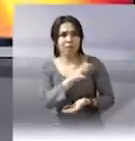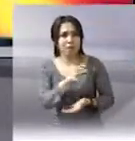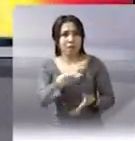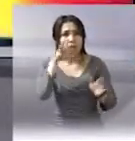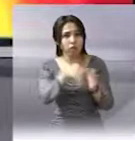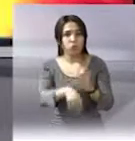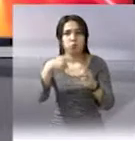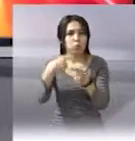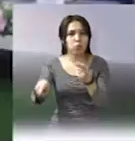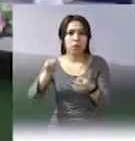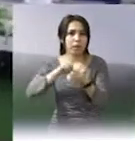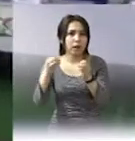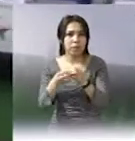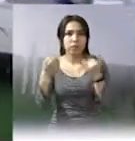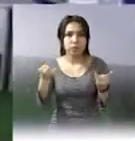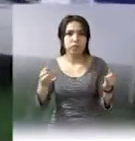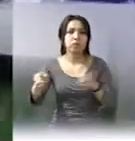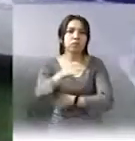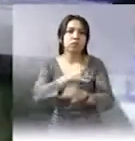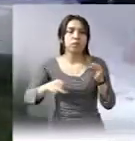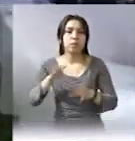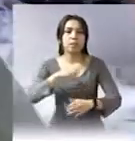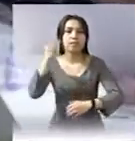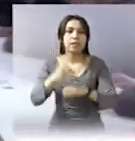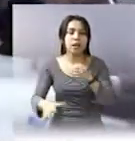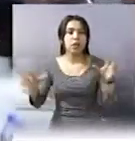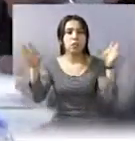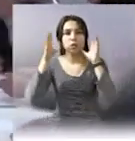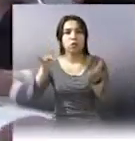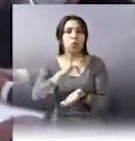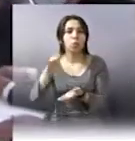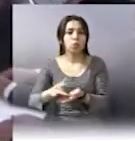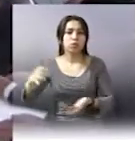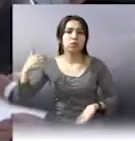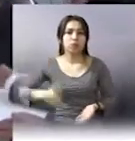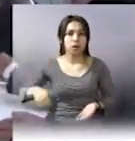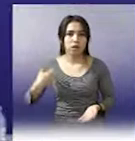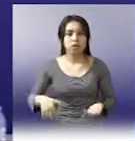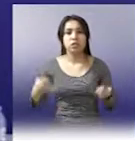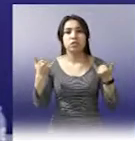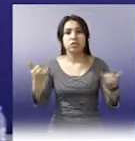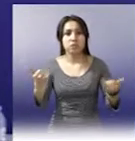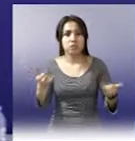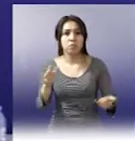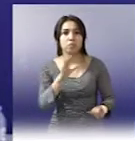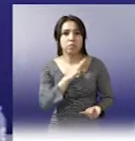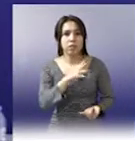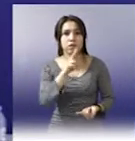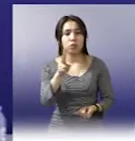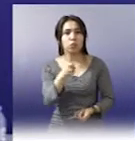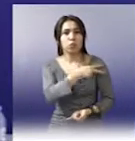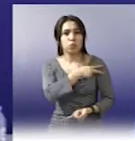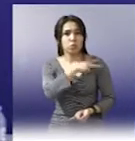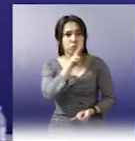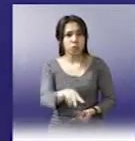проблемные вопросы были обсуждены сегодня в центральной мечети города Тараза. Сегодня траурный обед, приуроченный к годовщине